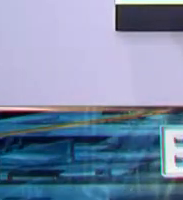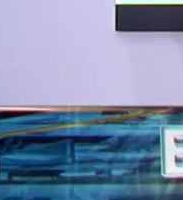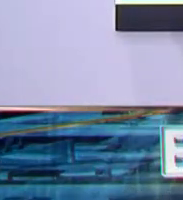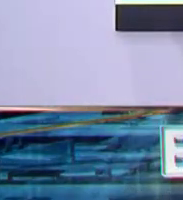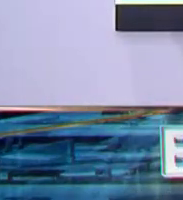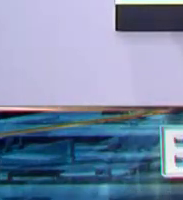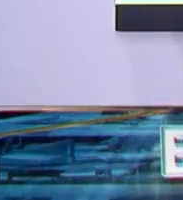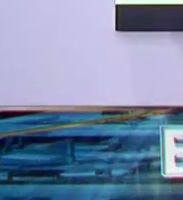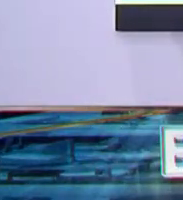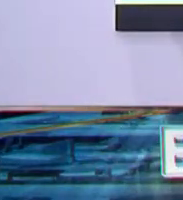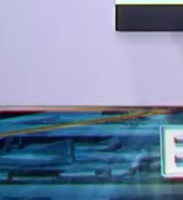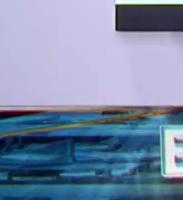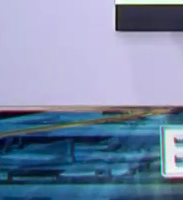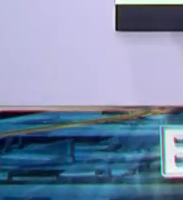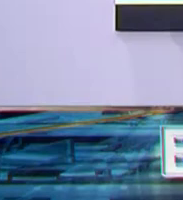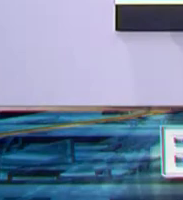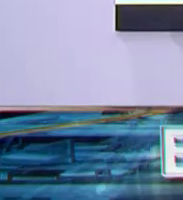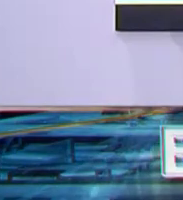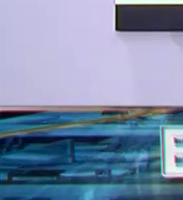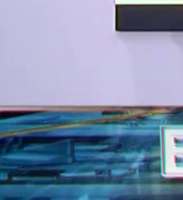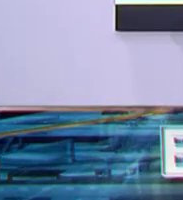Жетісуда биыл 50 мың тонна қант өндіріледі.